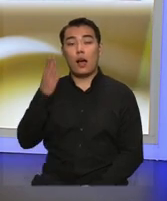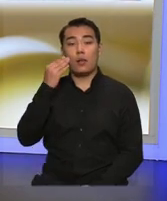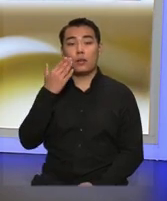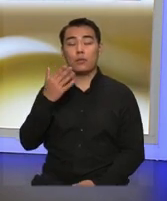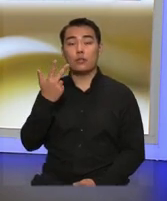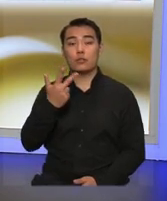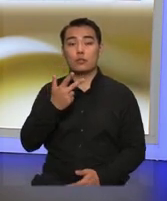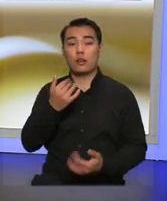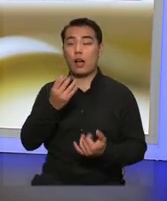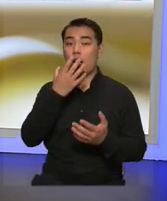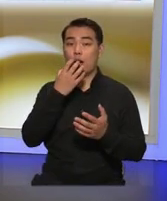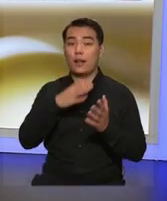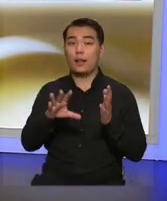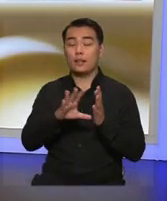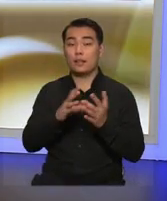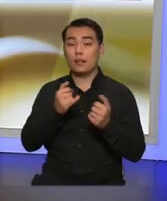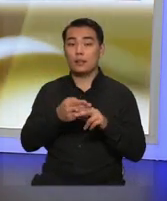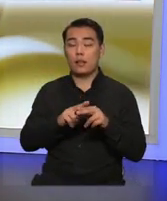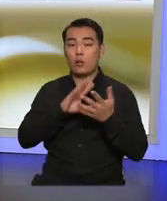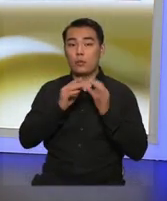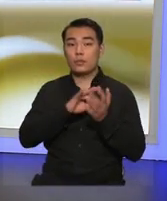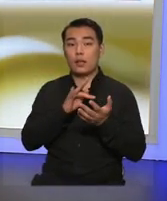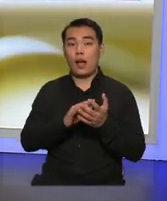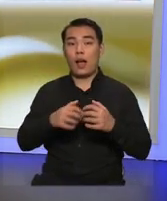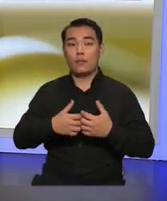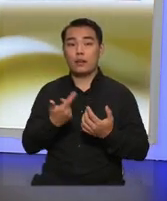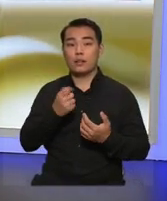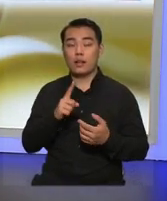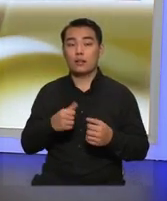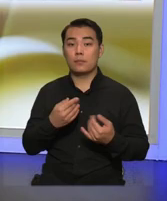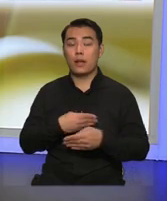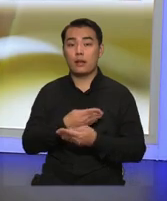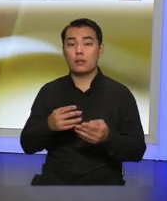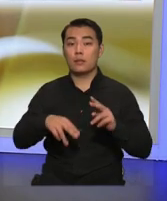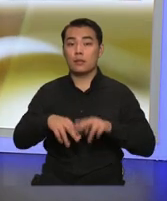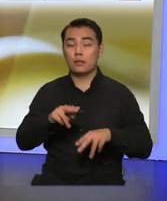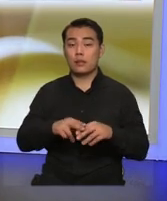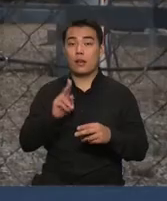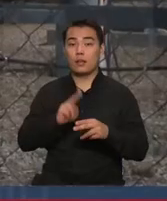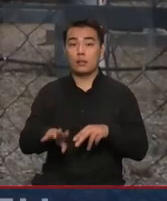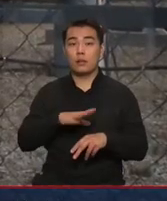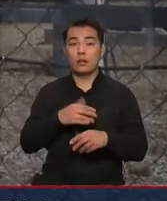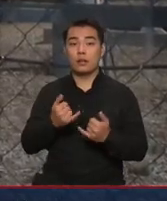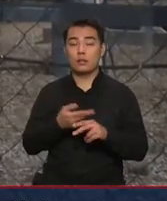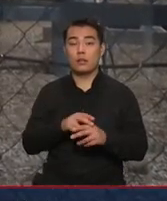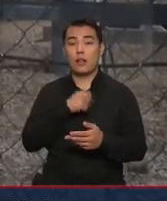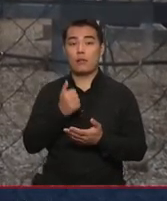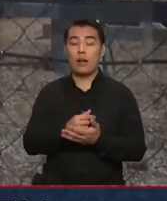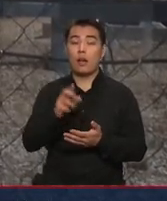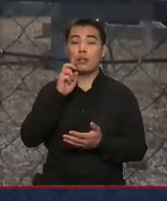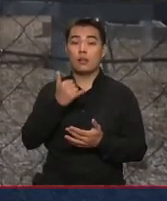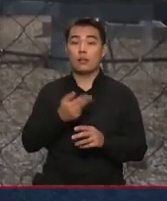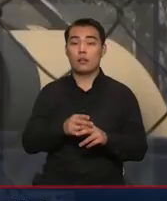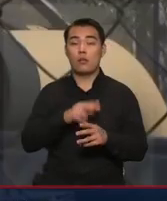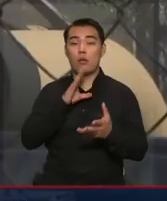Алматыдағы 3-ші жылу электр орталығына арналған автоматты газ тарату станциясының құрылысы аяқталды. Бұған дейін мемлекет басшысы шаһардағы